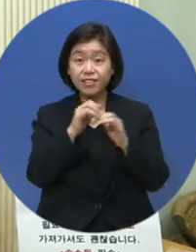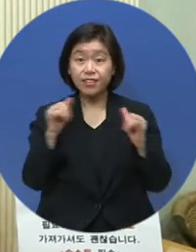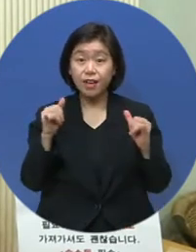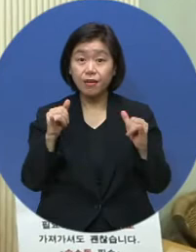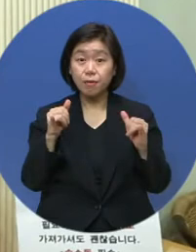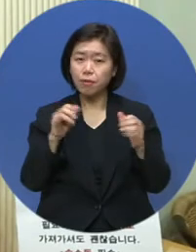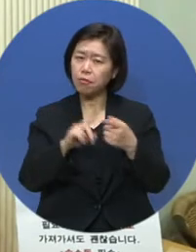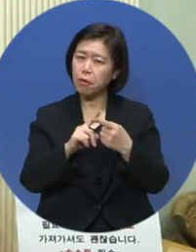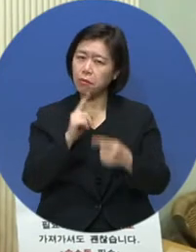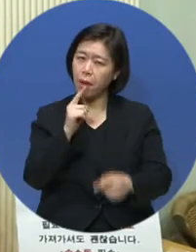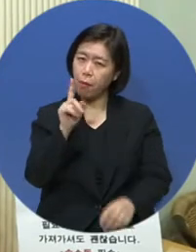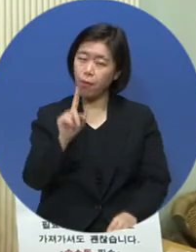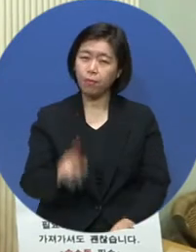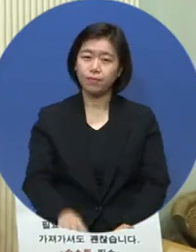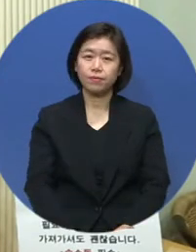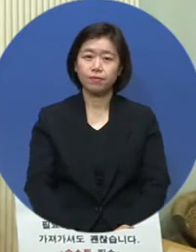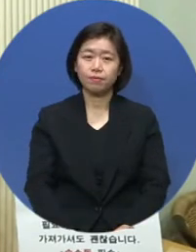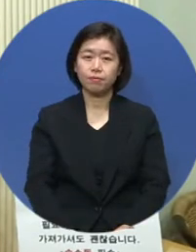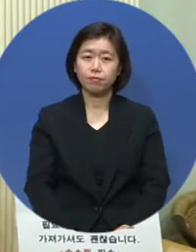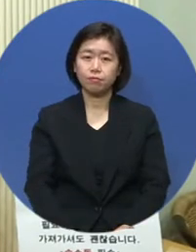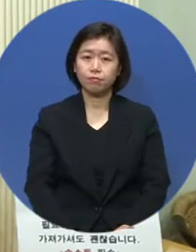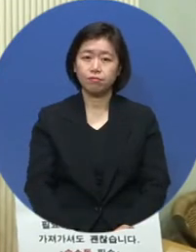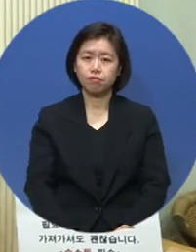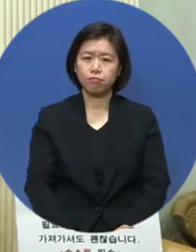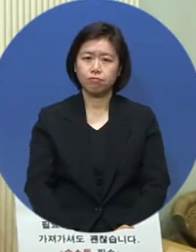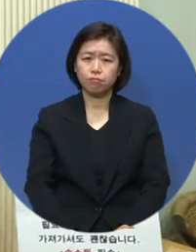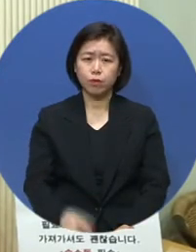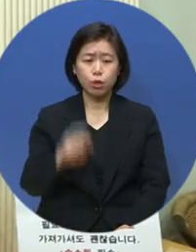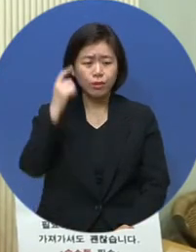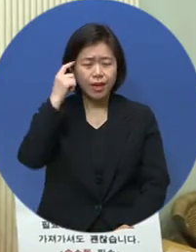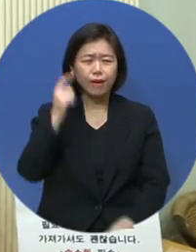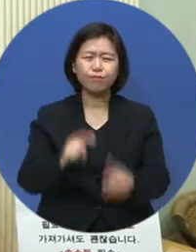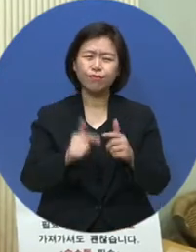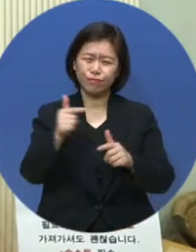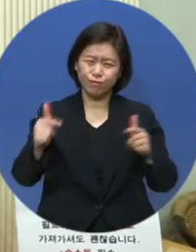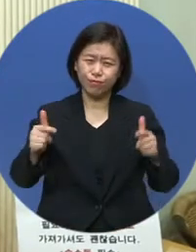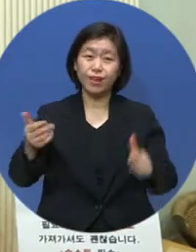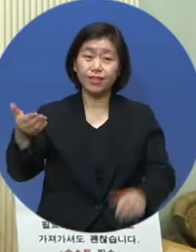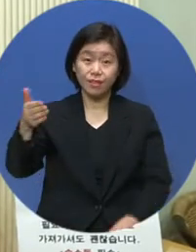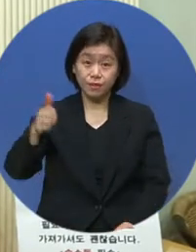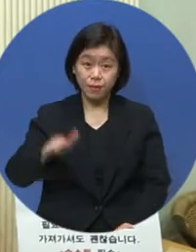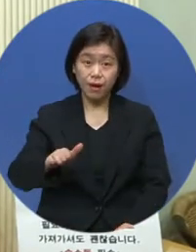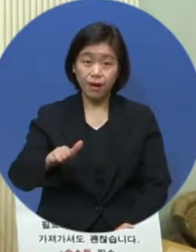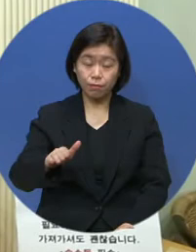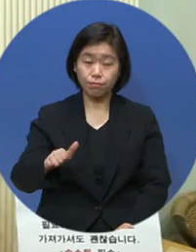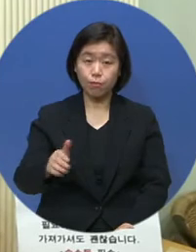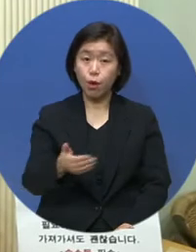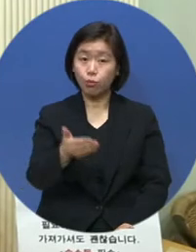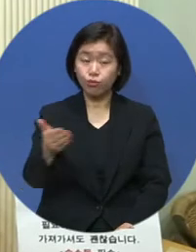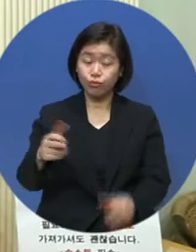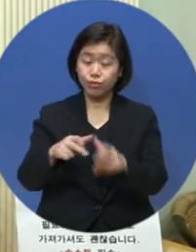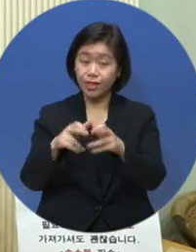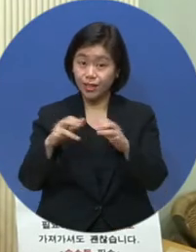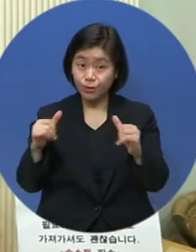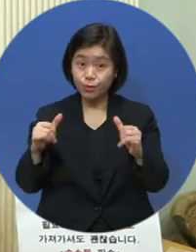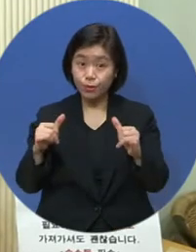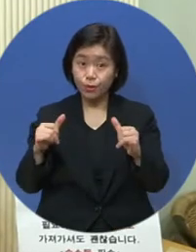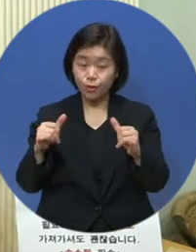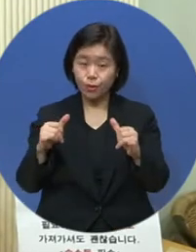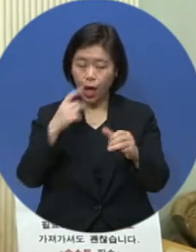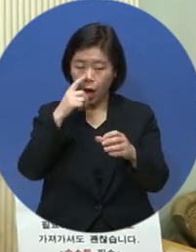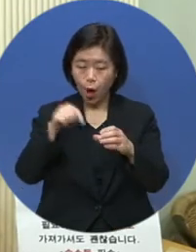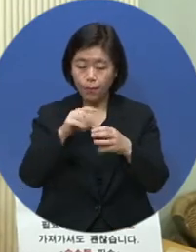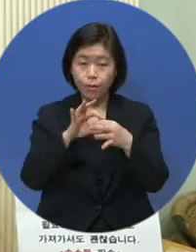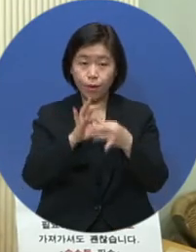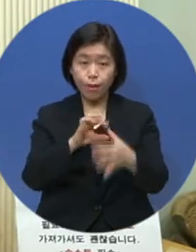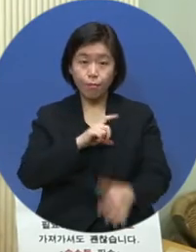생각하고 계시는지? 뭐 안 좋게 생각하시는 분들도 있긴 하겠지만은 어쨌든 이분들도 자격증을 취득을 해서 이렇게 엄연하게